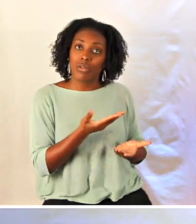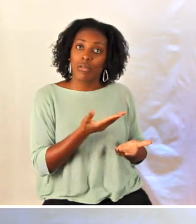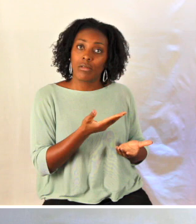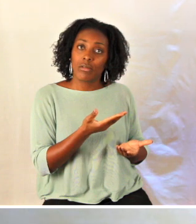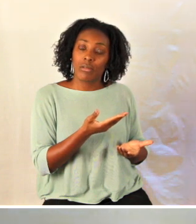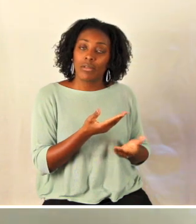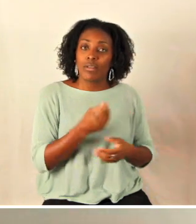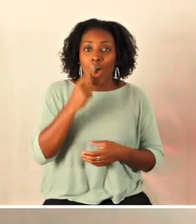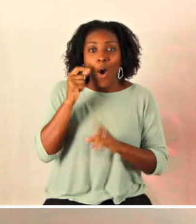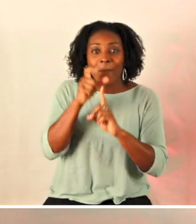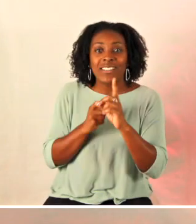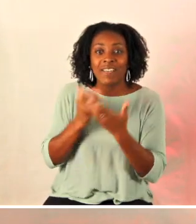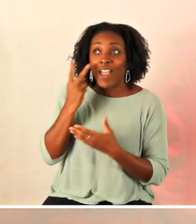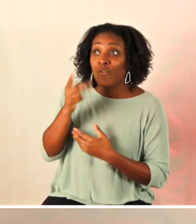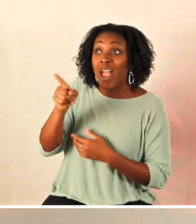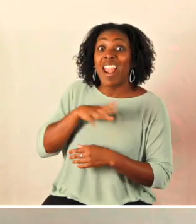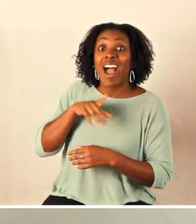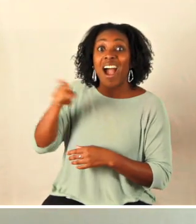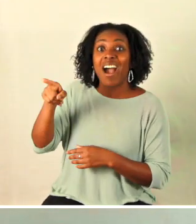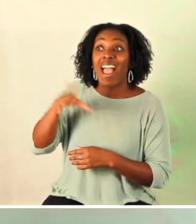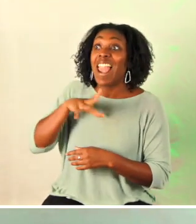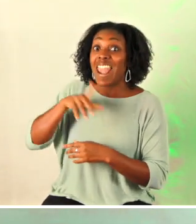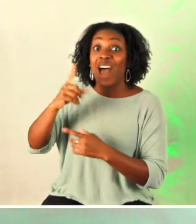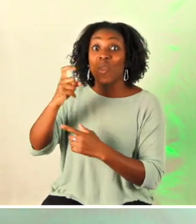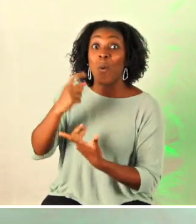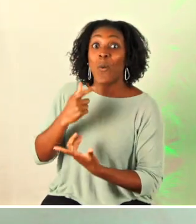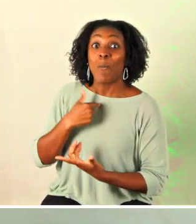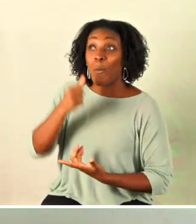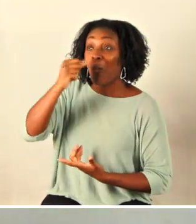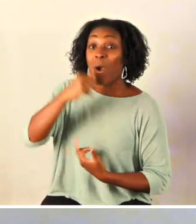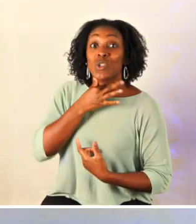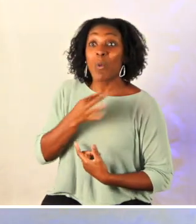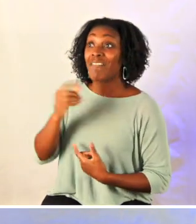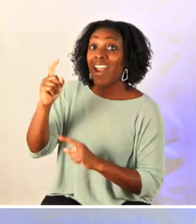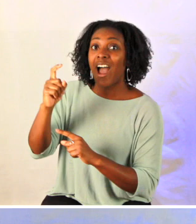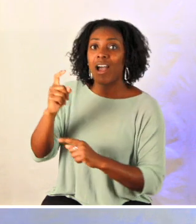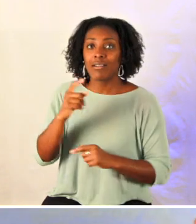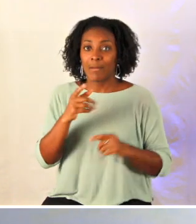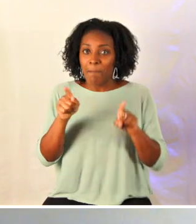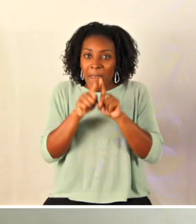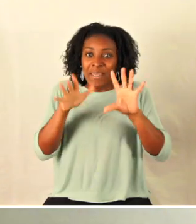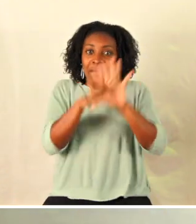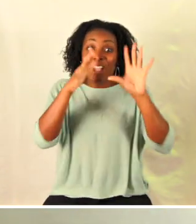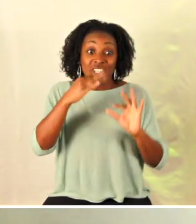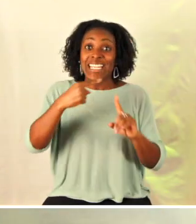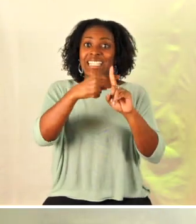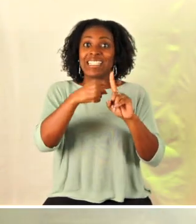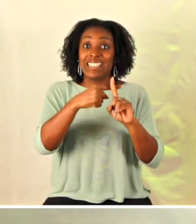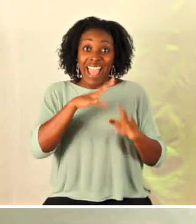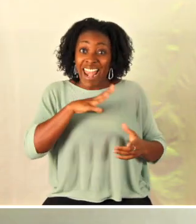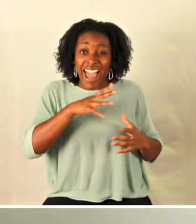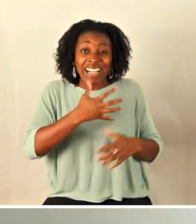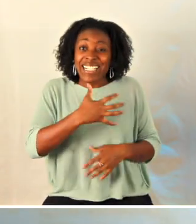vu qu'elle avait ce qu'il fallait. L'Église a ce qu'elle a besoin pour les autres en fait. Elle a tout reçu en Jésus-Christ. Tu